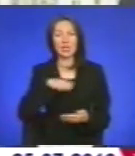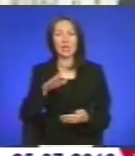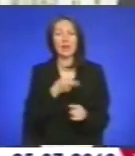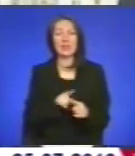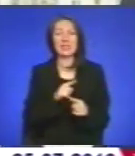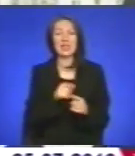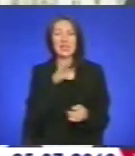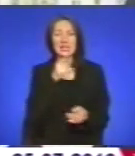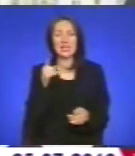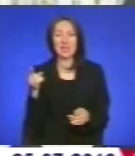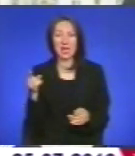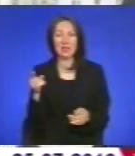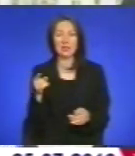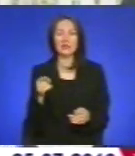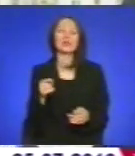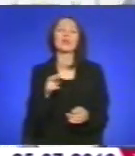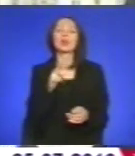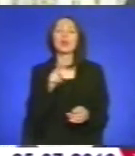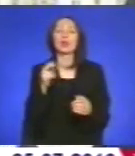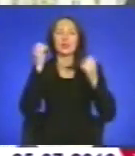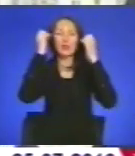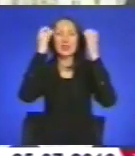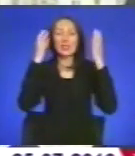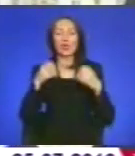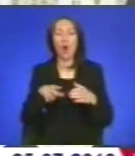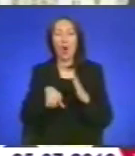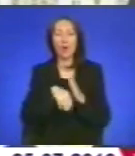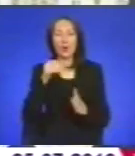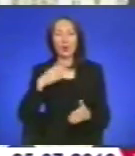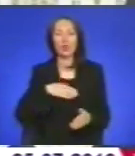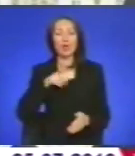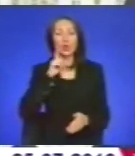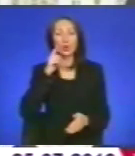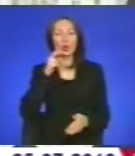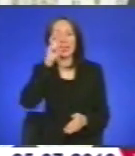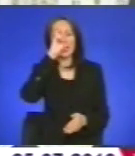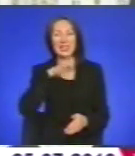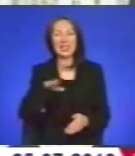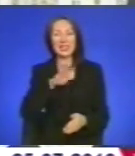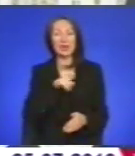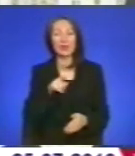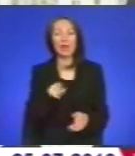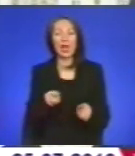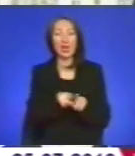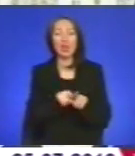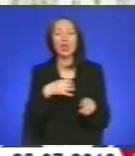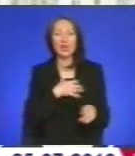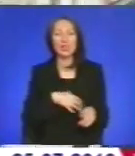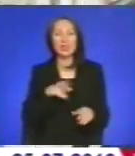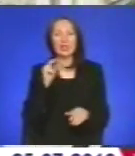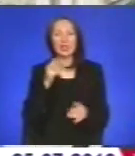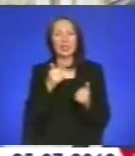час цивілізаційного вибору нашої молодої держави в той час, і це важлива дата для кожного